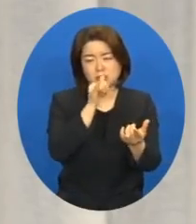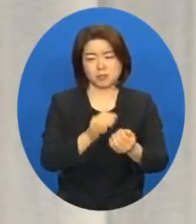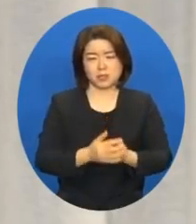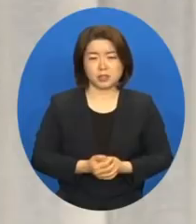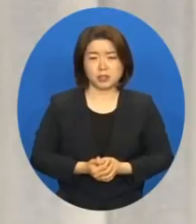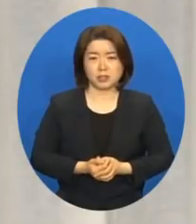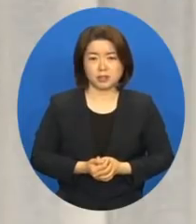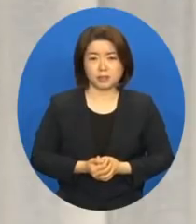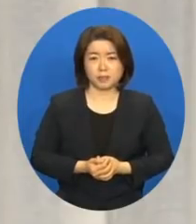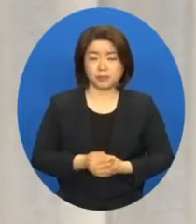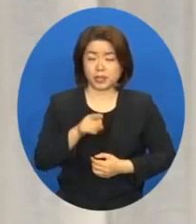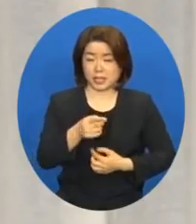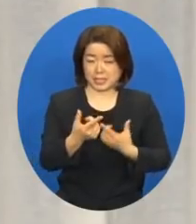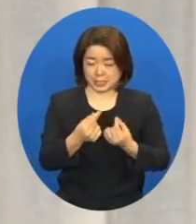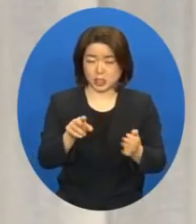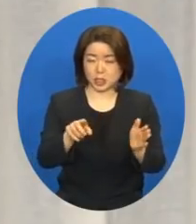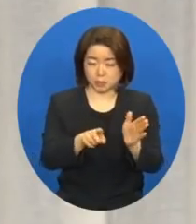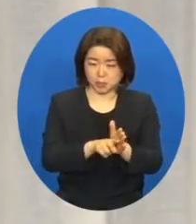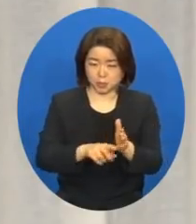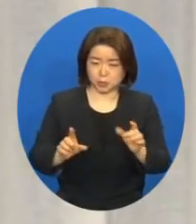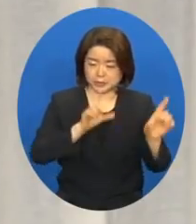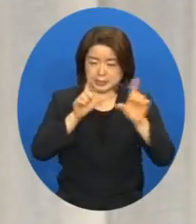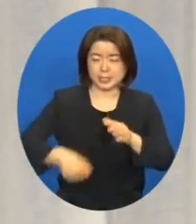그렇게 그는 믿고 살기로 결단을 합니다.